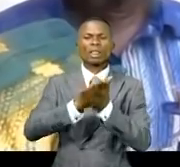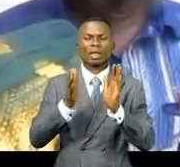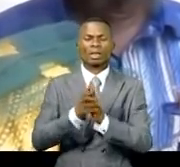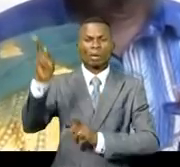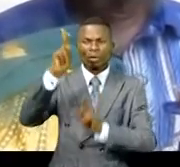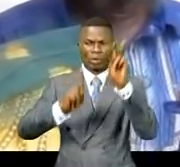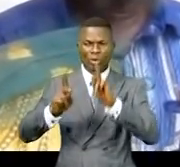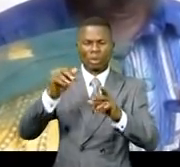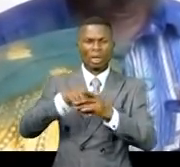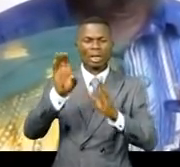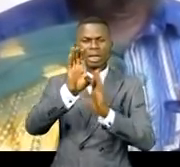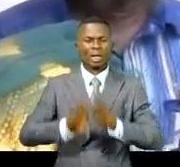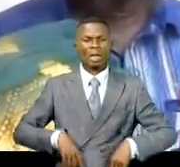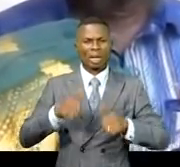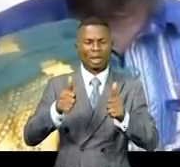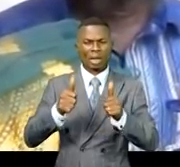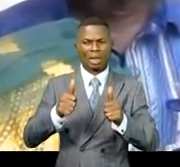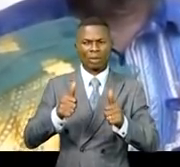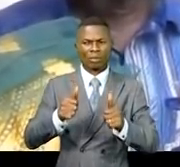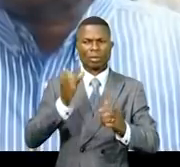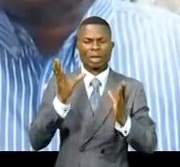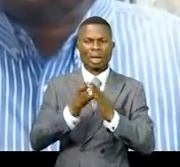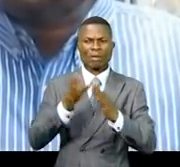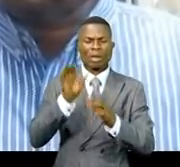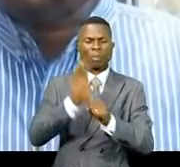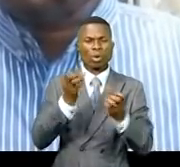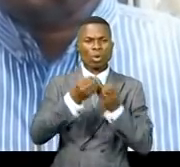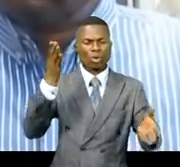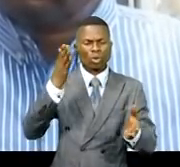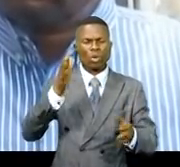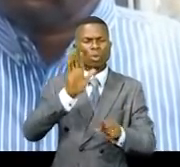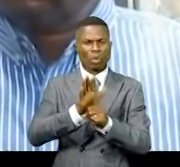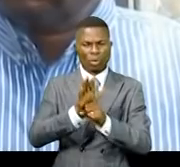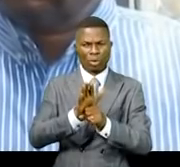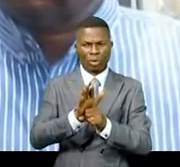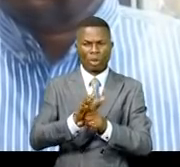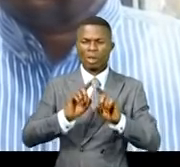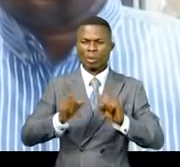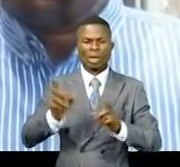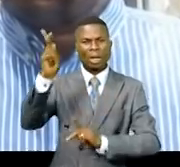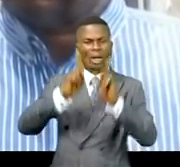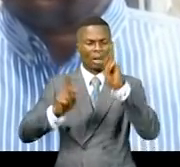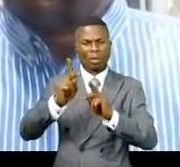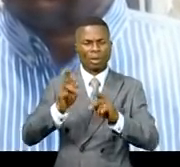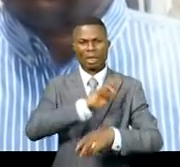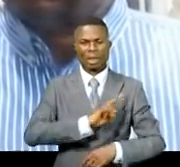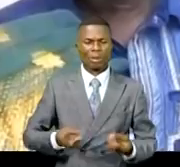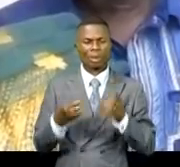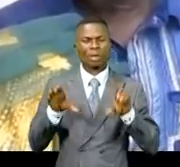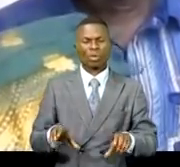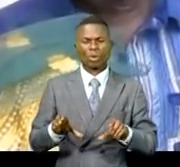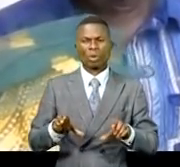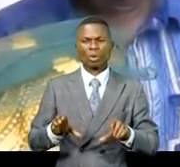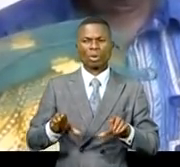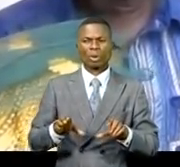peuple dont les conditions de vie contrastent avec les énormes richesses potentielles qui regorge son pays, la République démocratique du Congo,